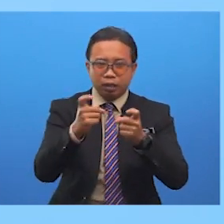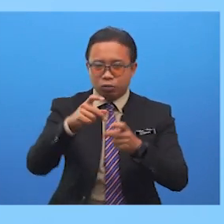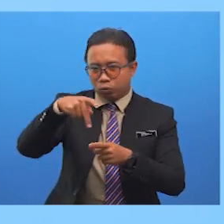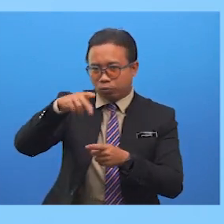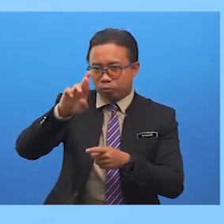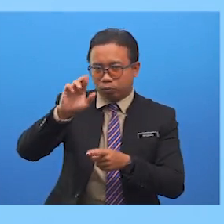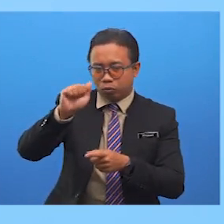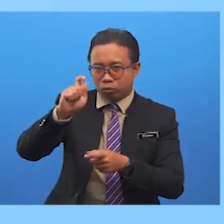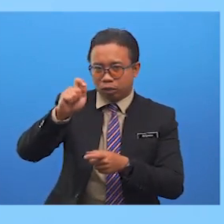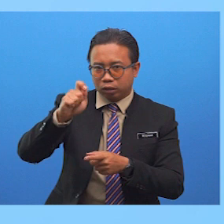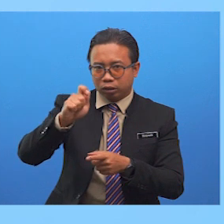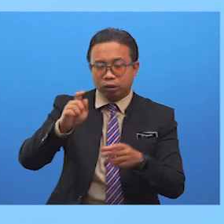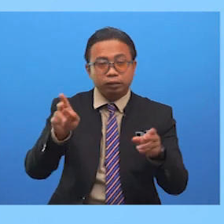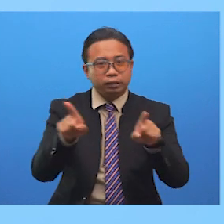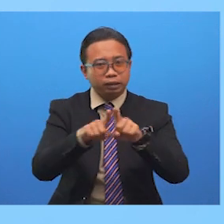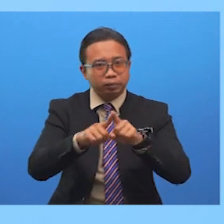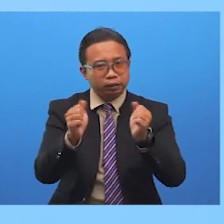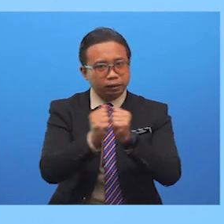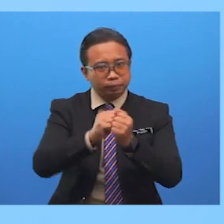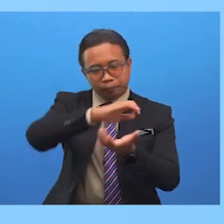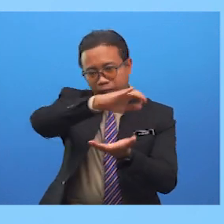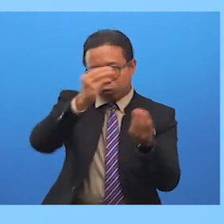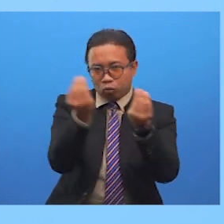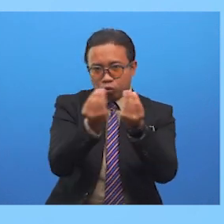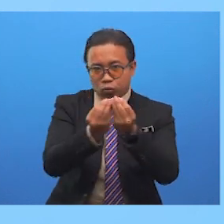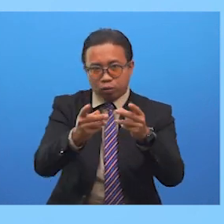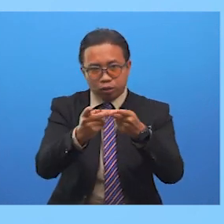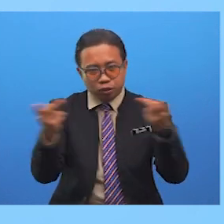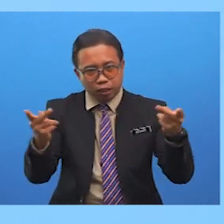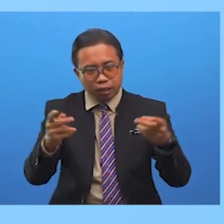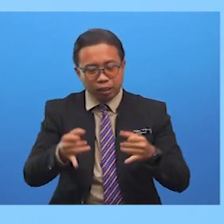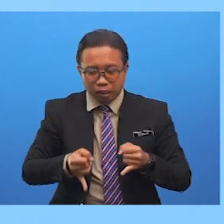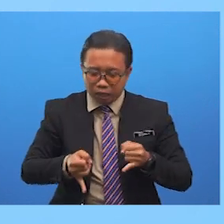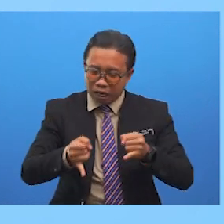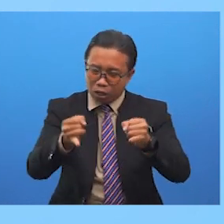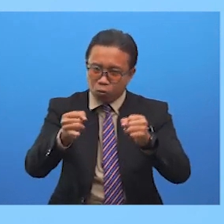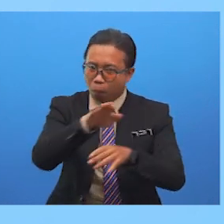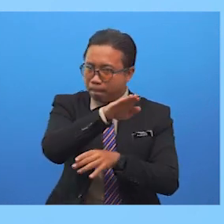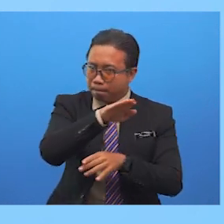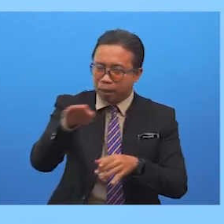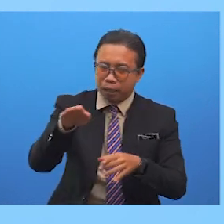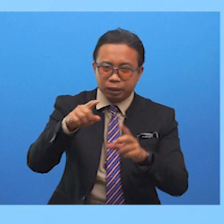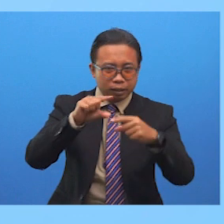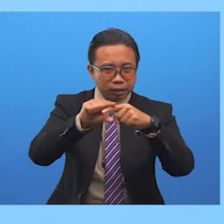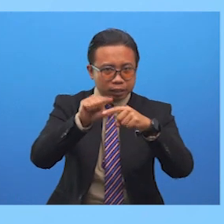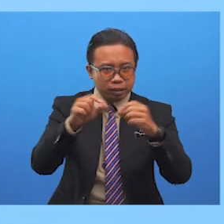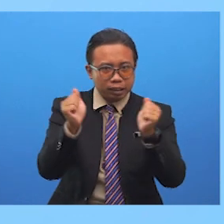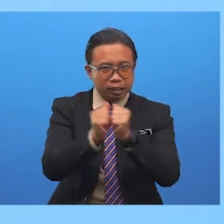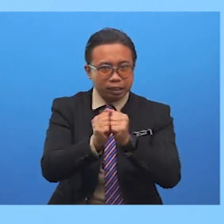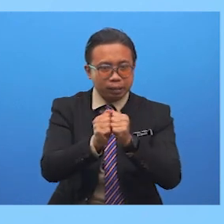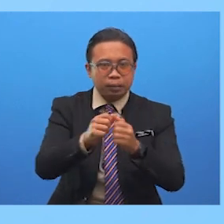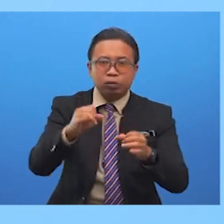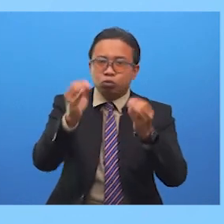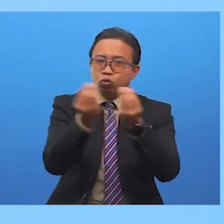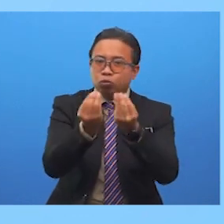kurate adalah bersamaan dengan jumlah jarak yang dilalui di bahagia dengan jumlah massa yang